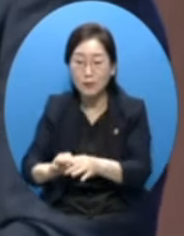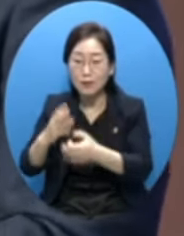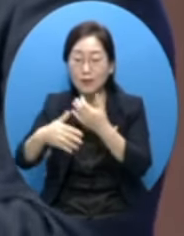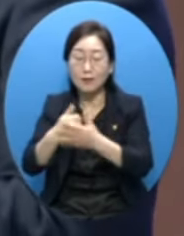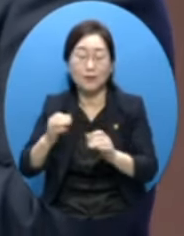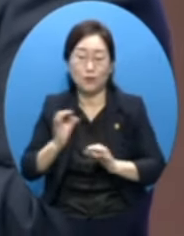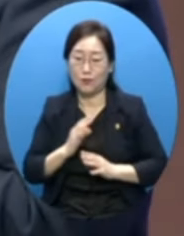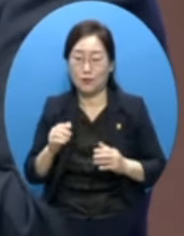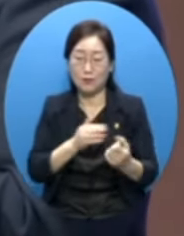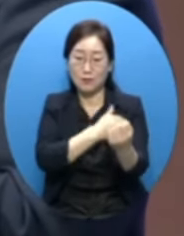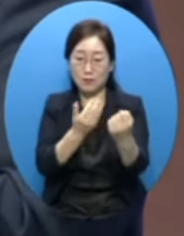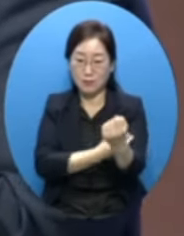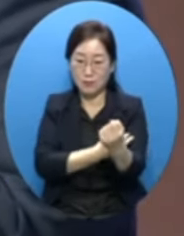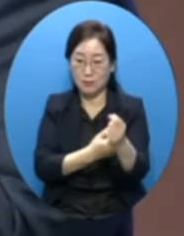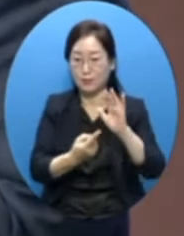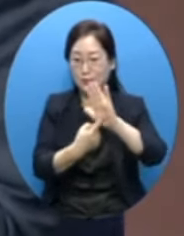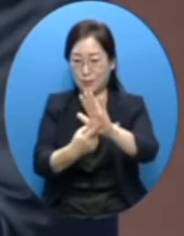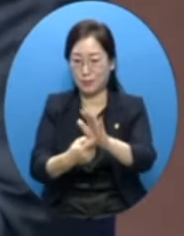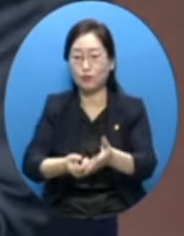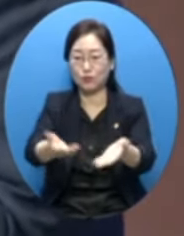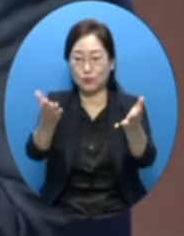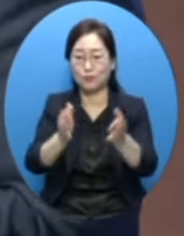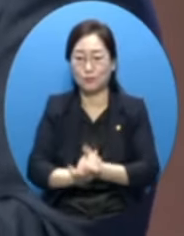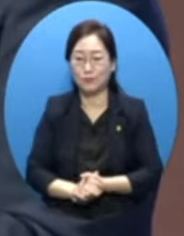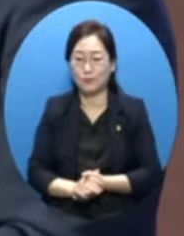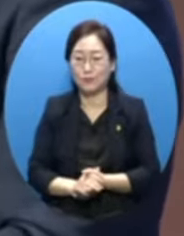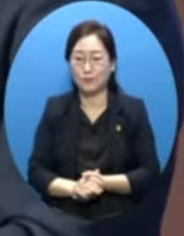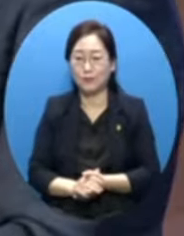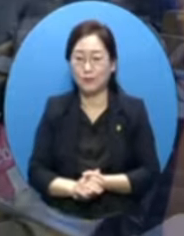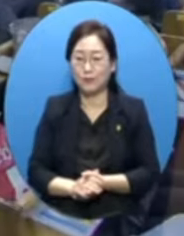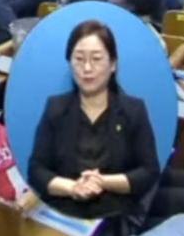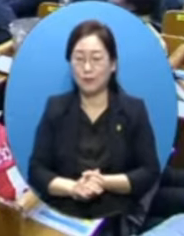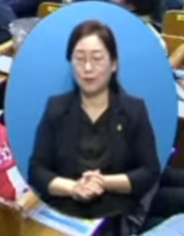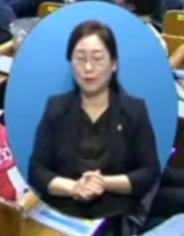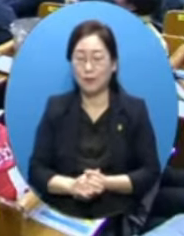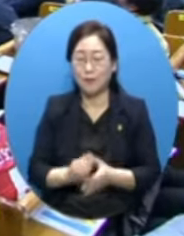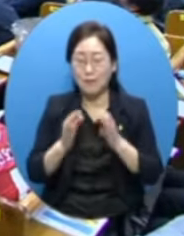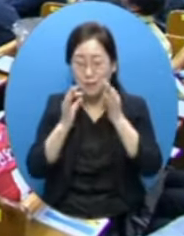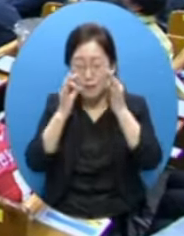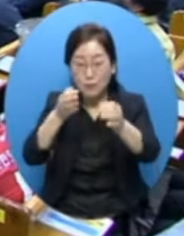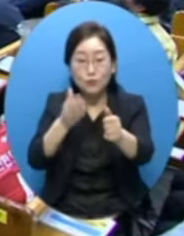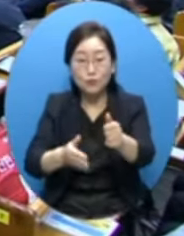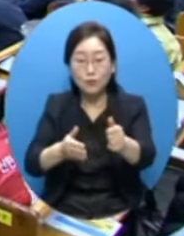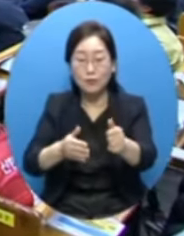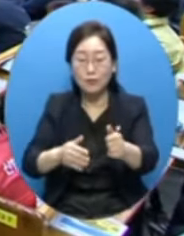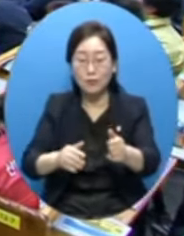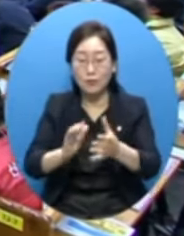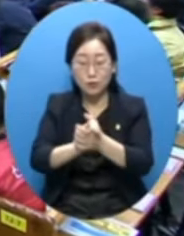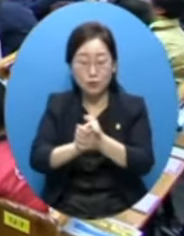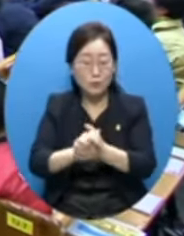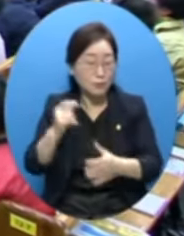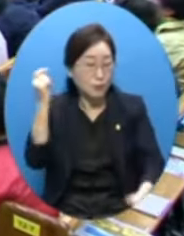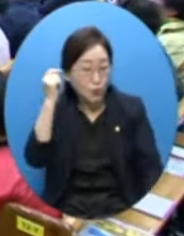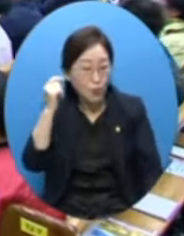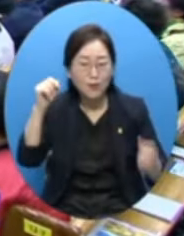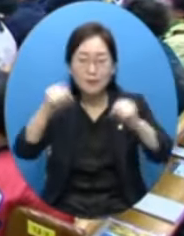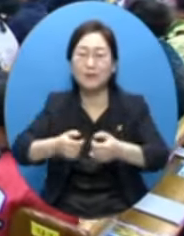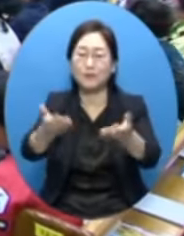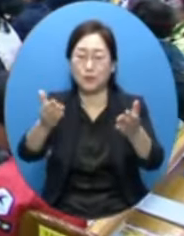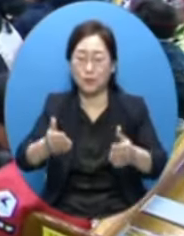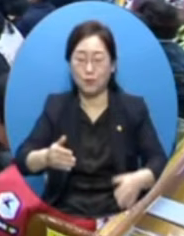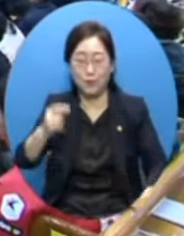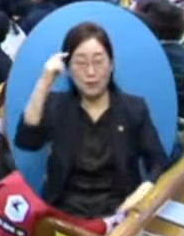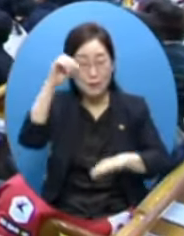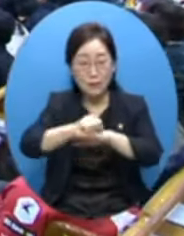놀라운 능력이 우리 모두에게 임하게 되는 것입니다. 주 앞에 간구할 때 주님이 우리 기도를 들으시고 응답하십니다. 솔로몬이